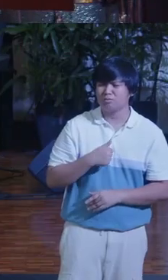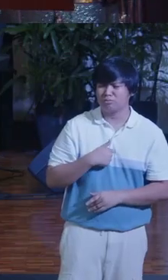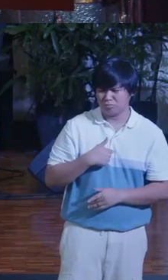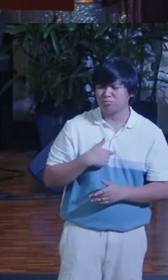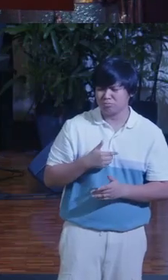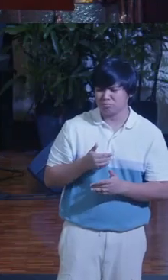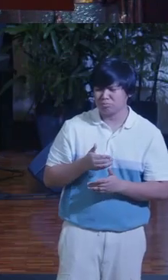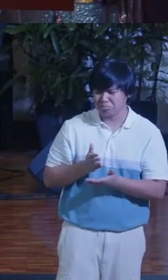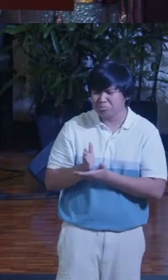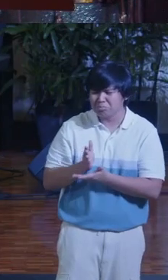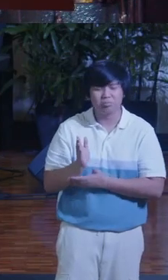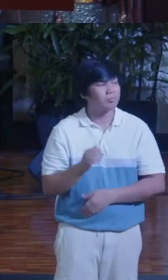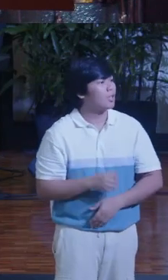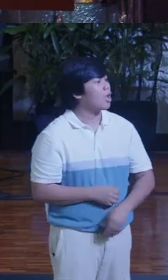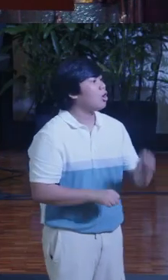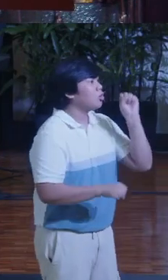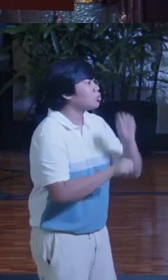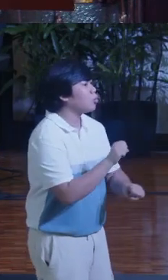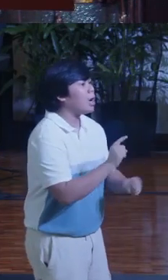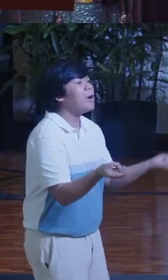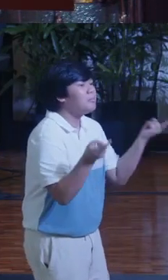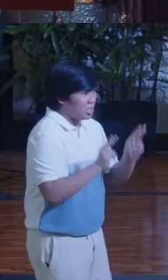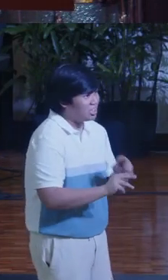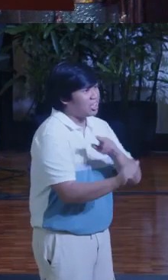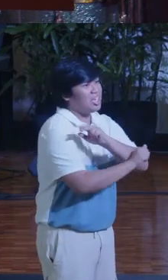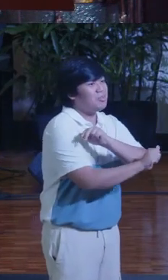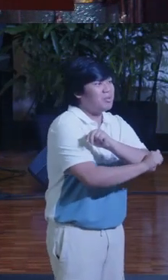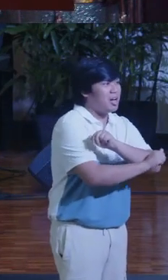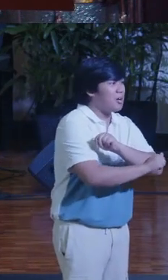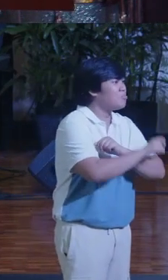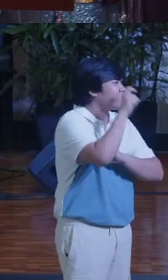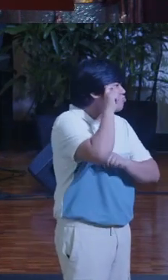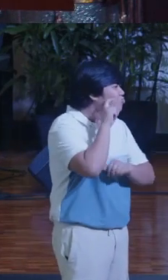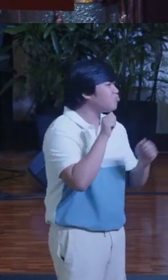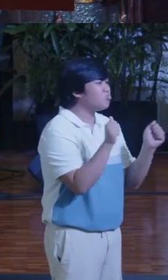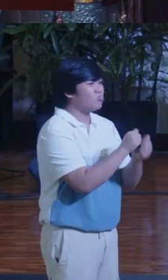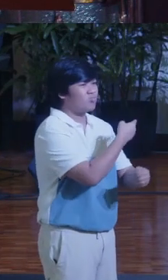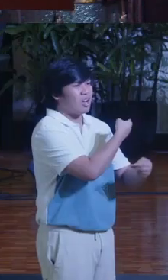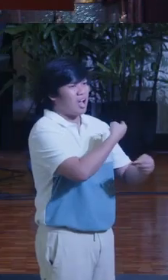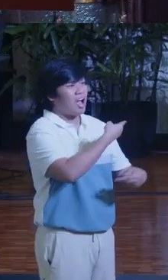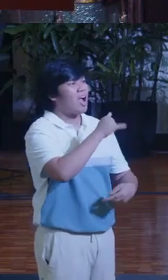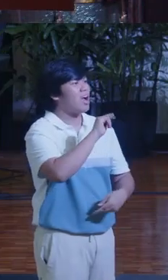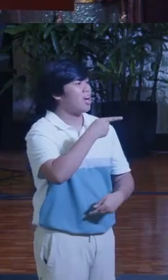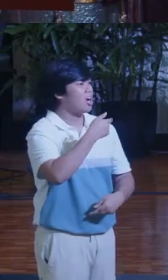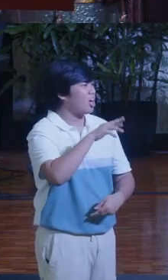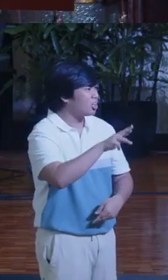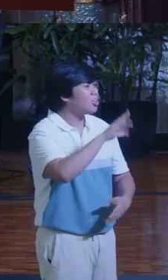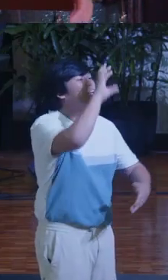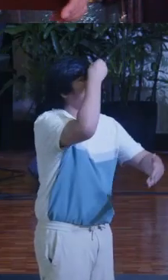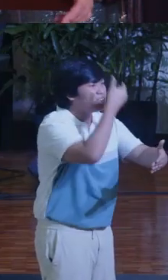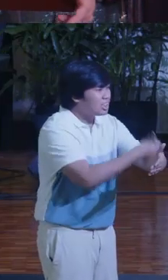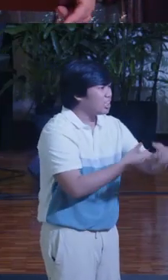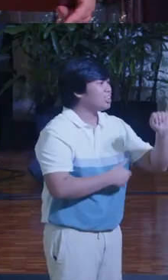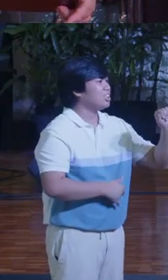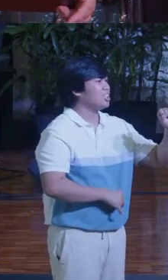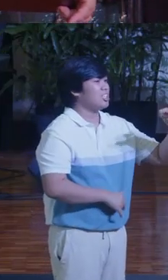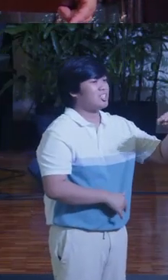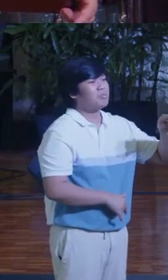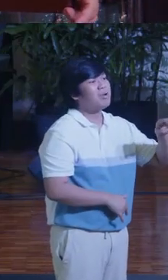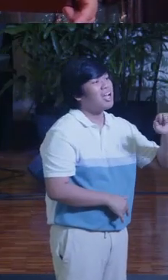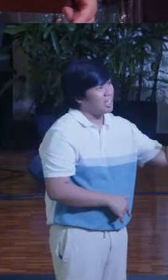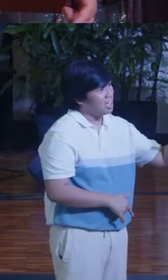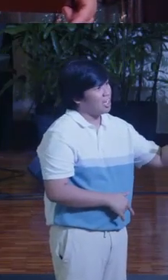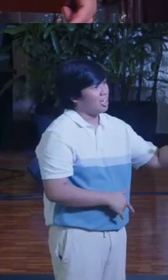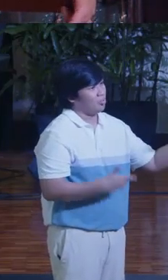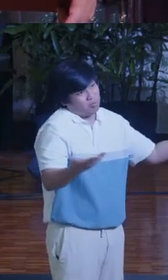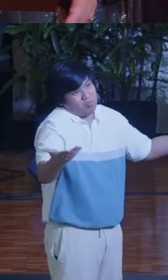maid. At sa kanya, nagkaroon sila ng anak. He went into